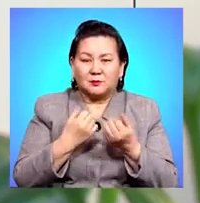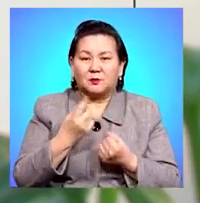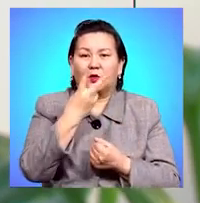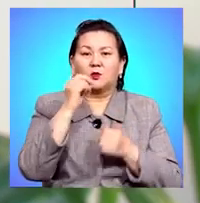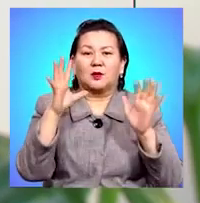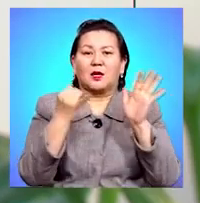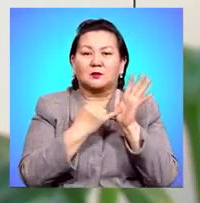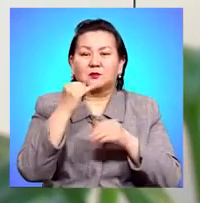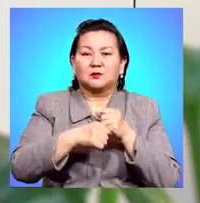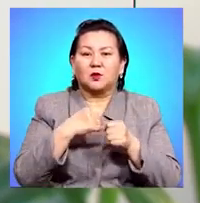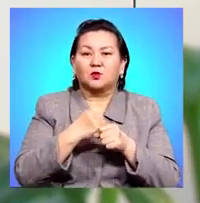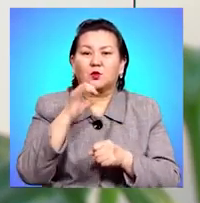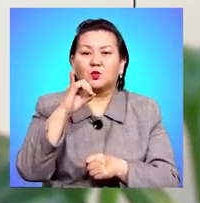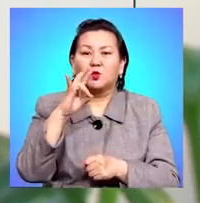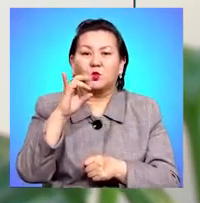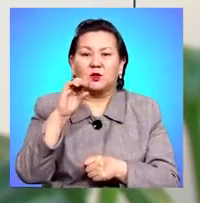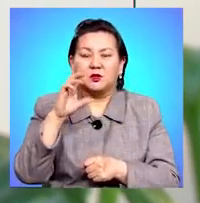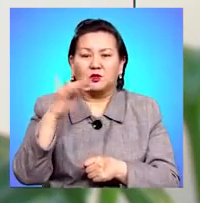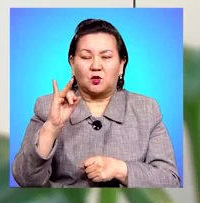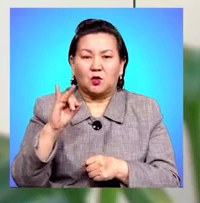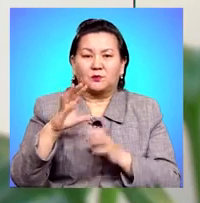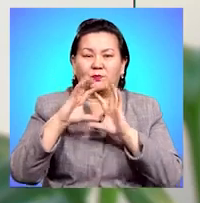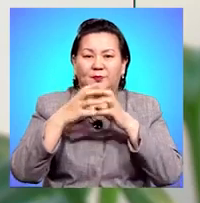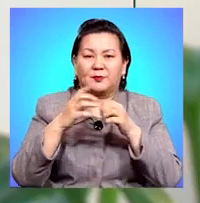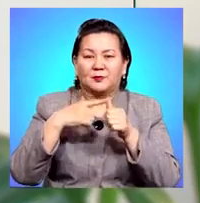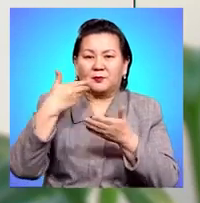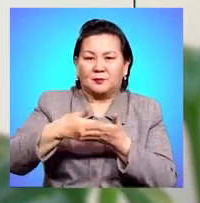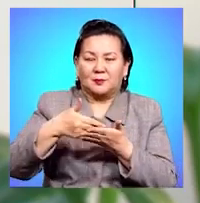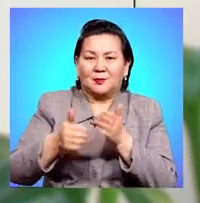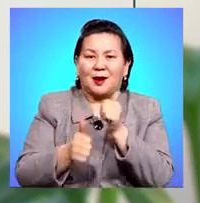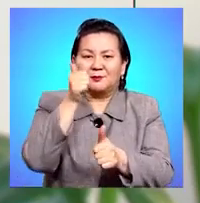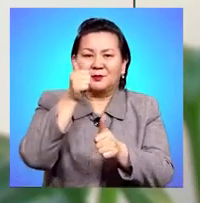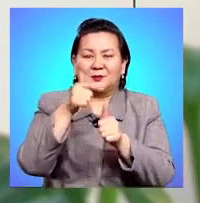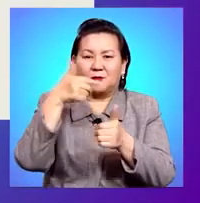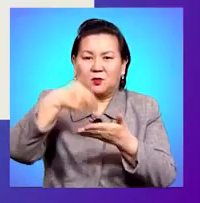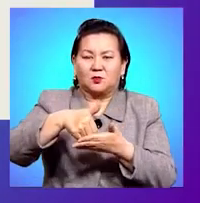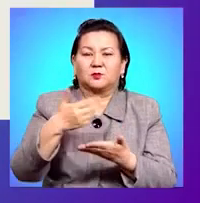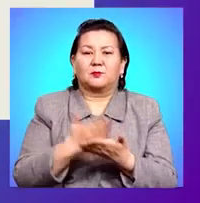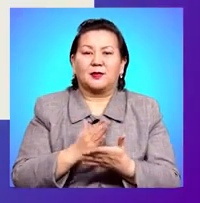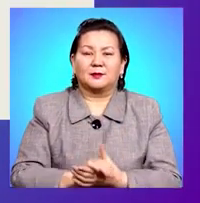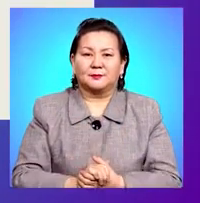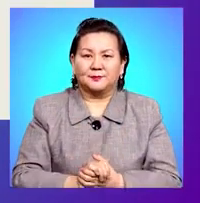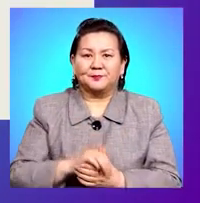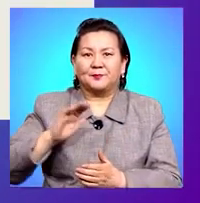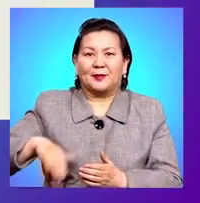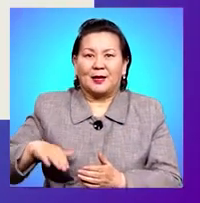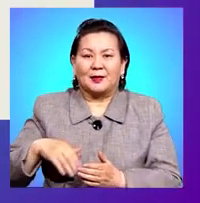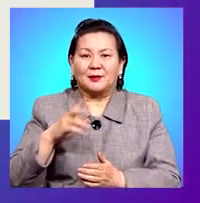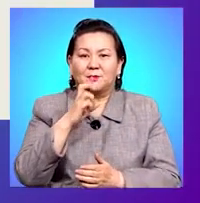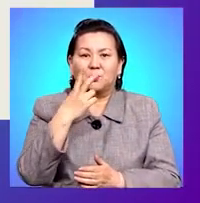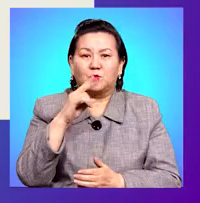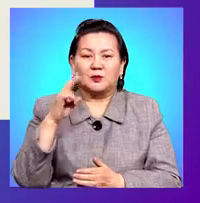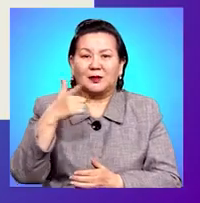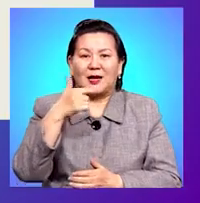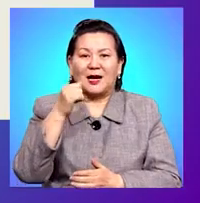онд ЮНЕСКОгийн дэлхийн дурсамж хөтөлбөрийн баримтат өвд амжилттайгаар бүртгэгдсэн. За дараагийн бүтээл